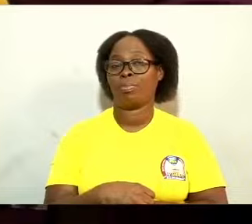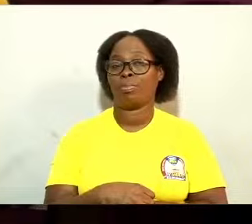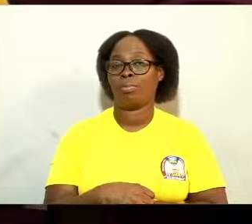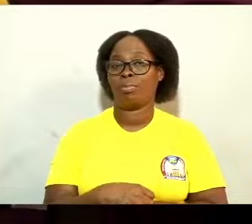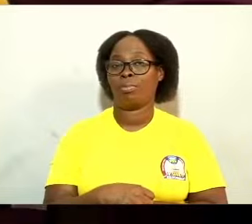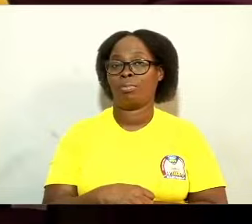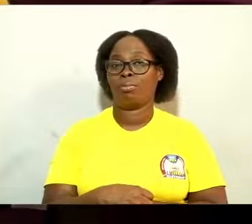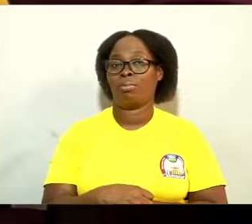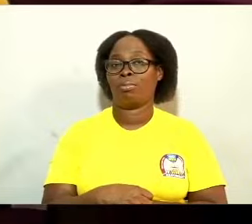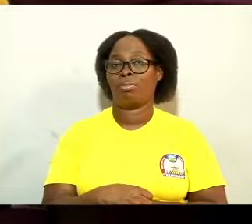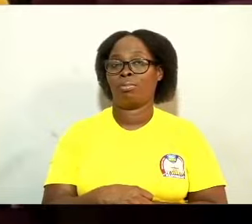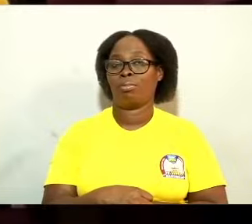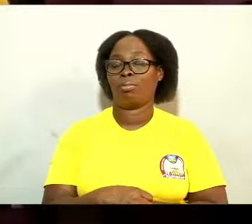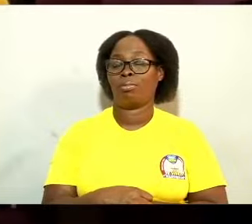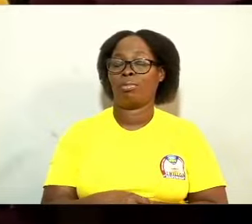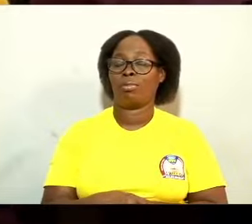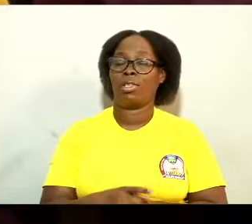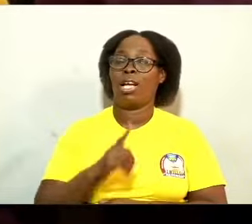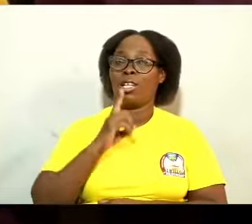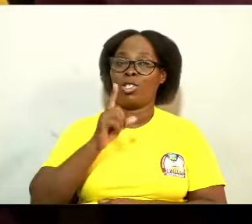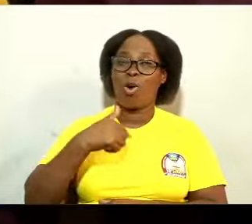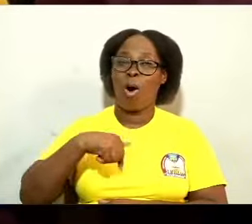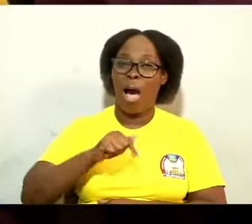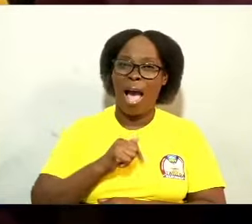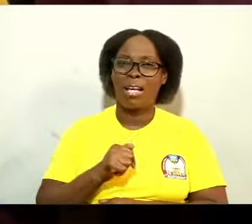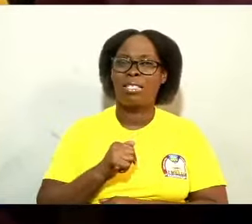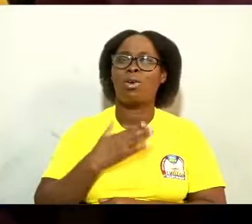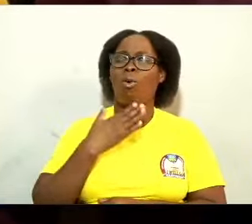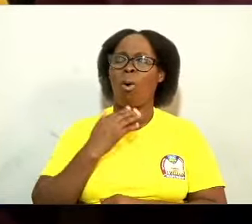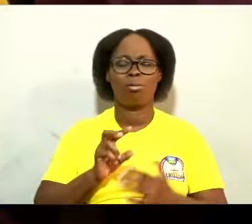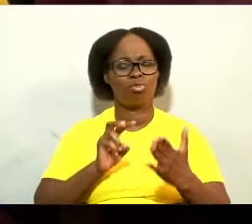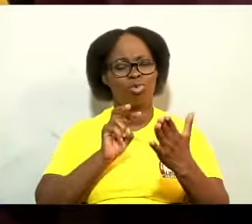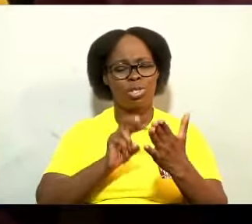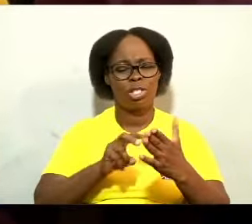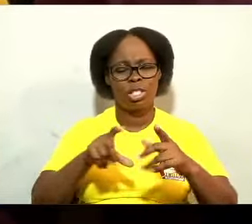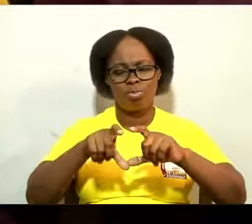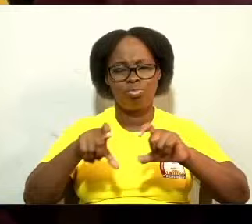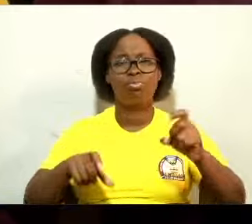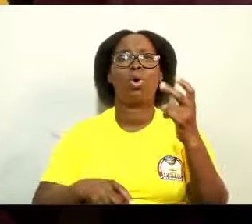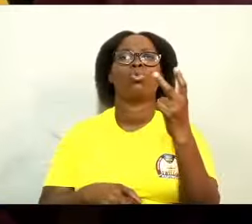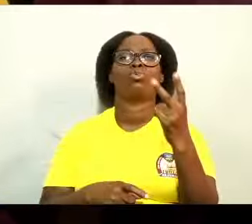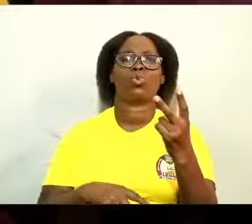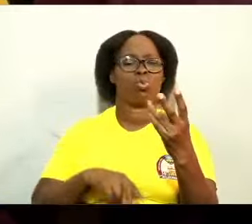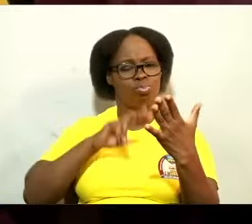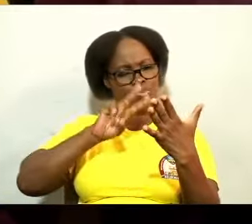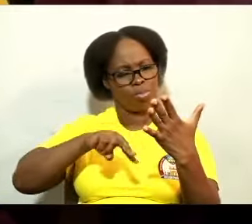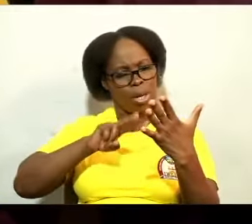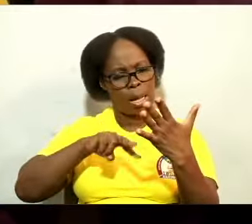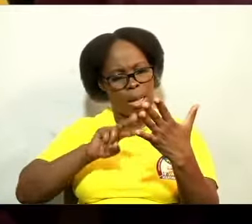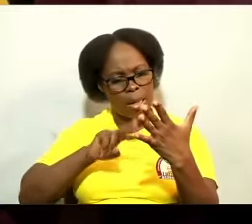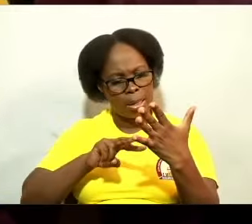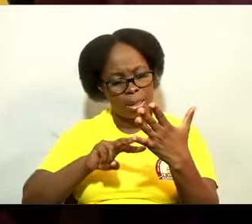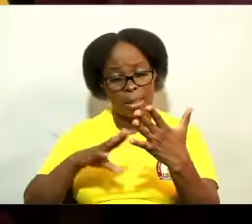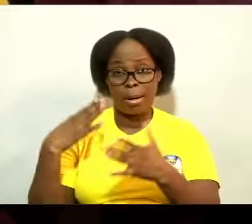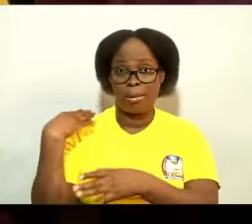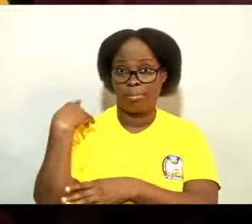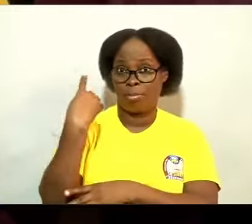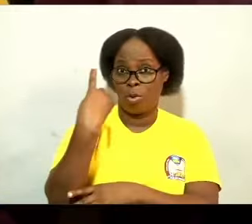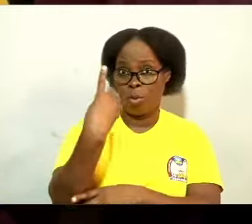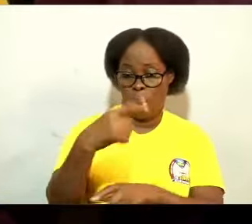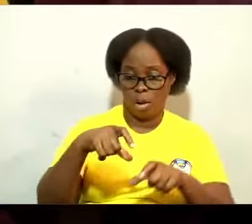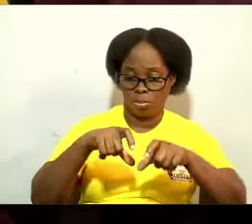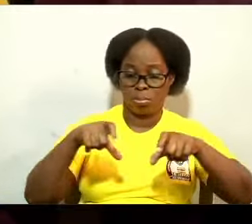Kwa hiyo twende kwenye hizo mbao tuzisome. Ubao wa kwanza,